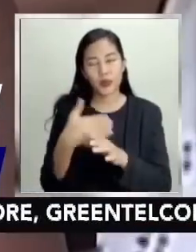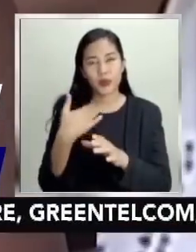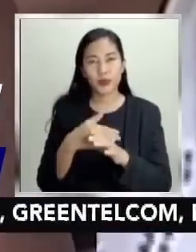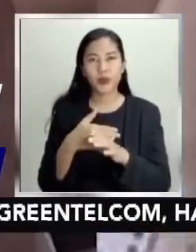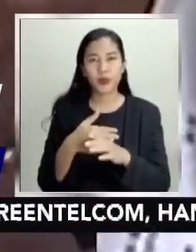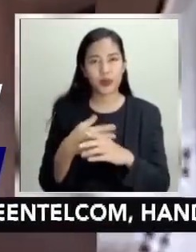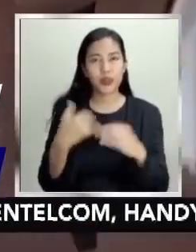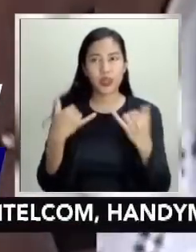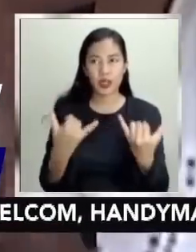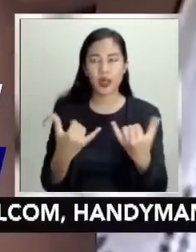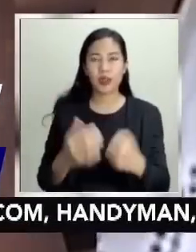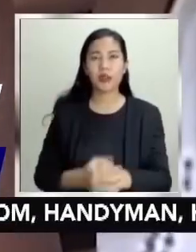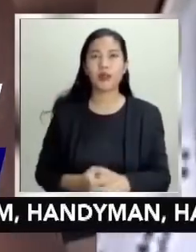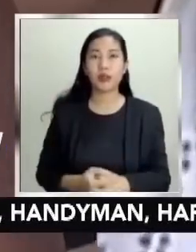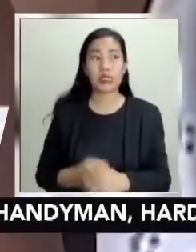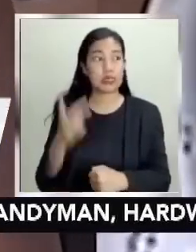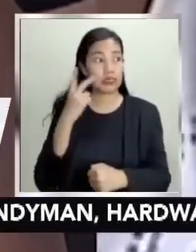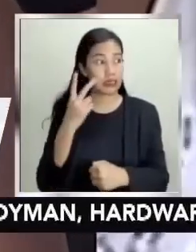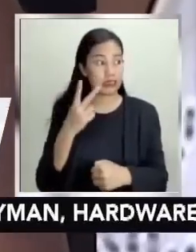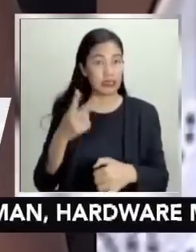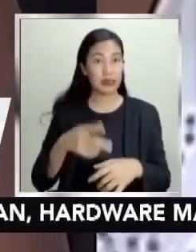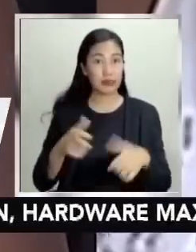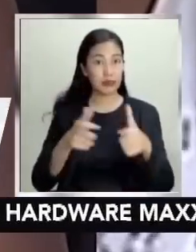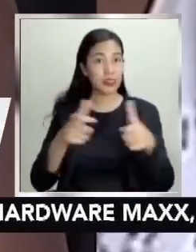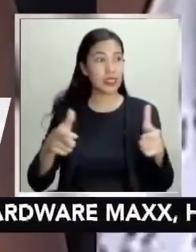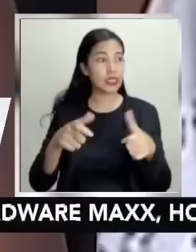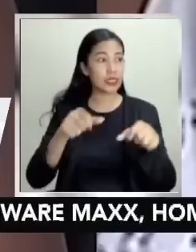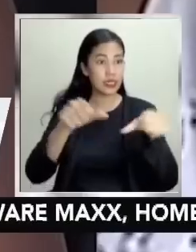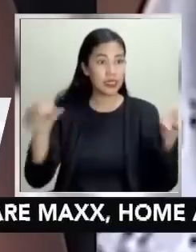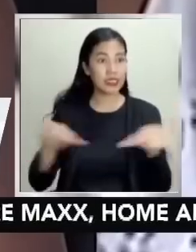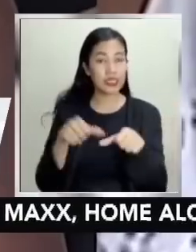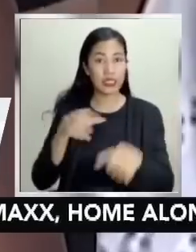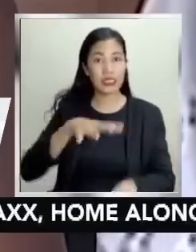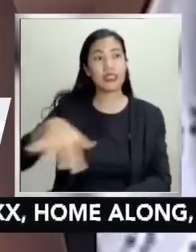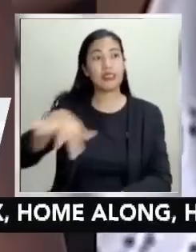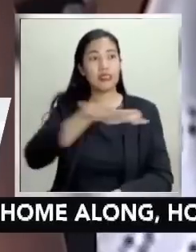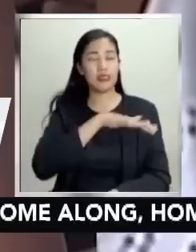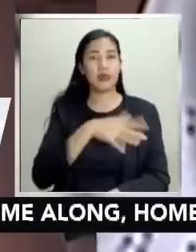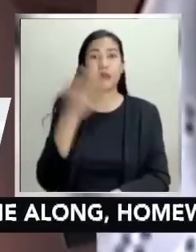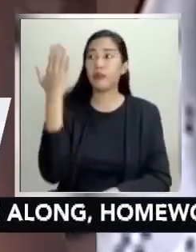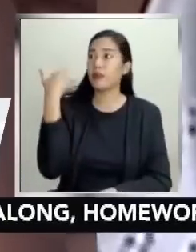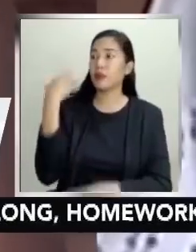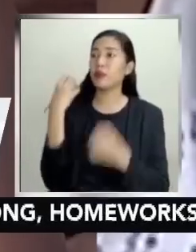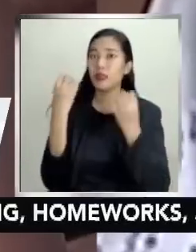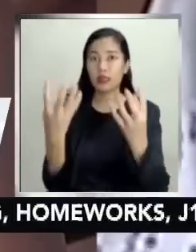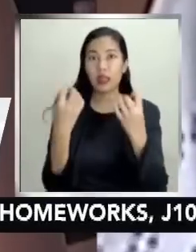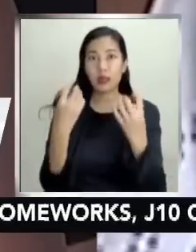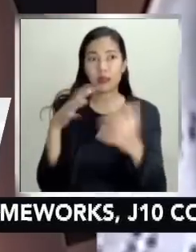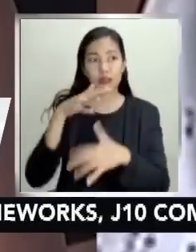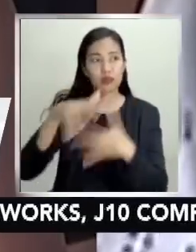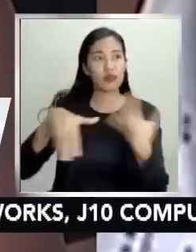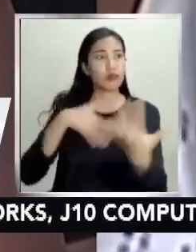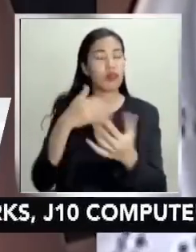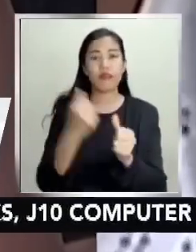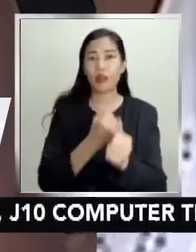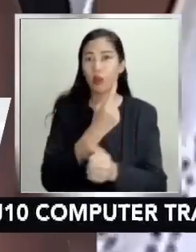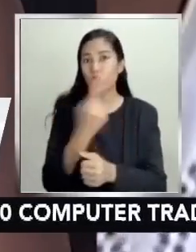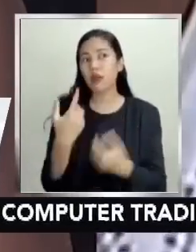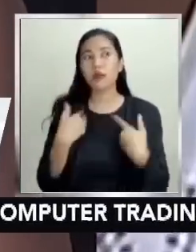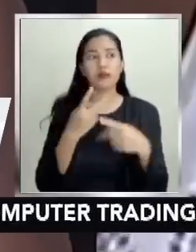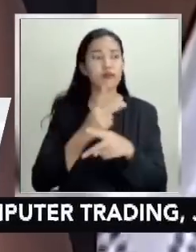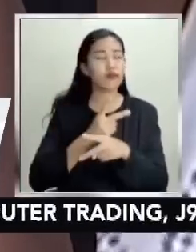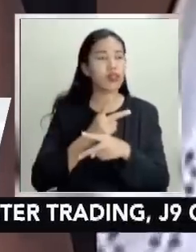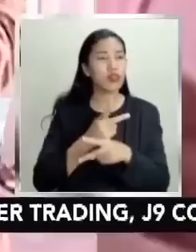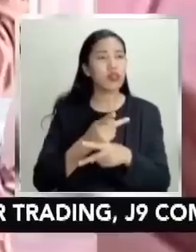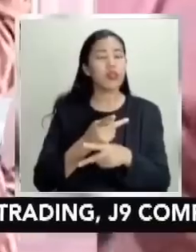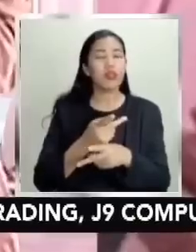space ko before. Ang dami-daming tao niyan. I mean, everybody's scared or natatakot sila na, ma'am, what's